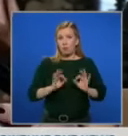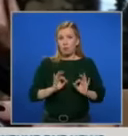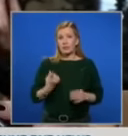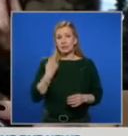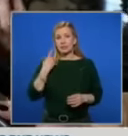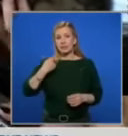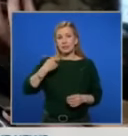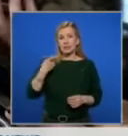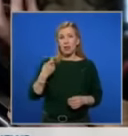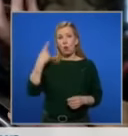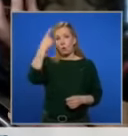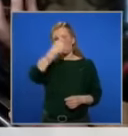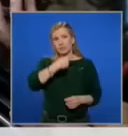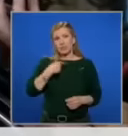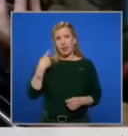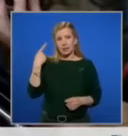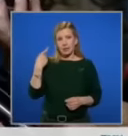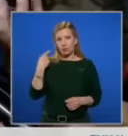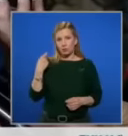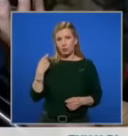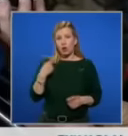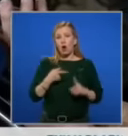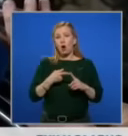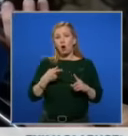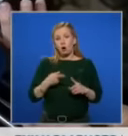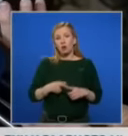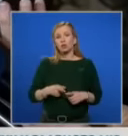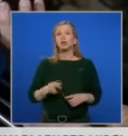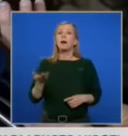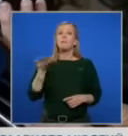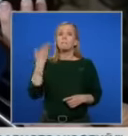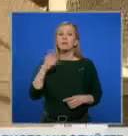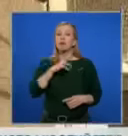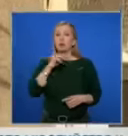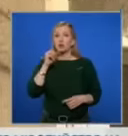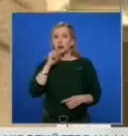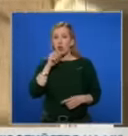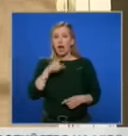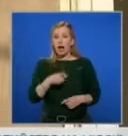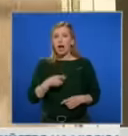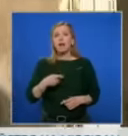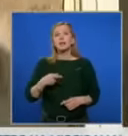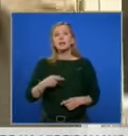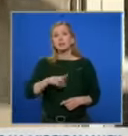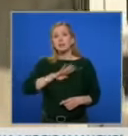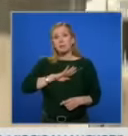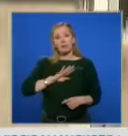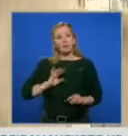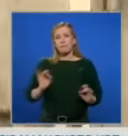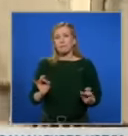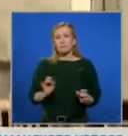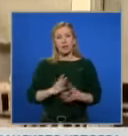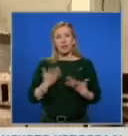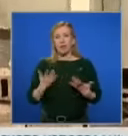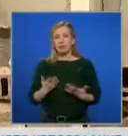един изстрел в областта на лицето от обвиняемия, като смъртта му е настъпила мигновено. Друг път